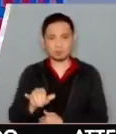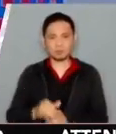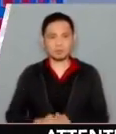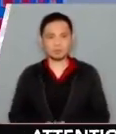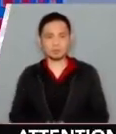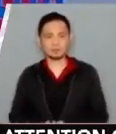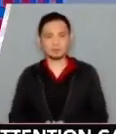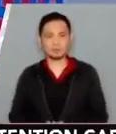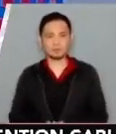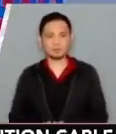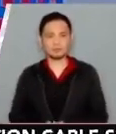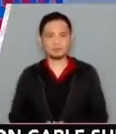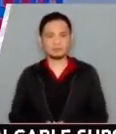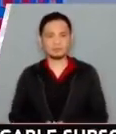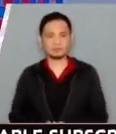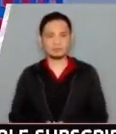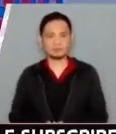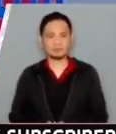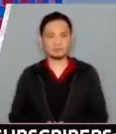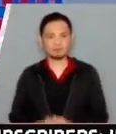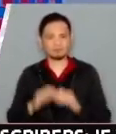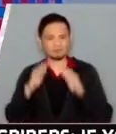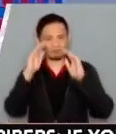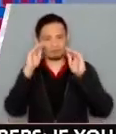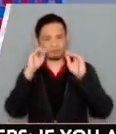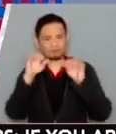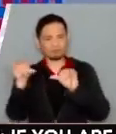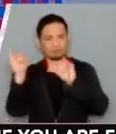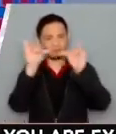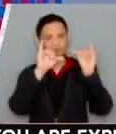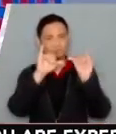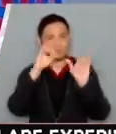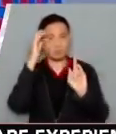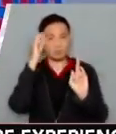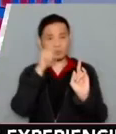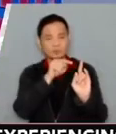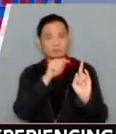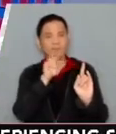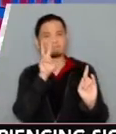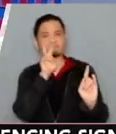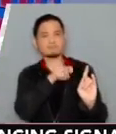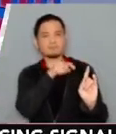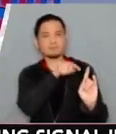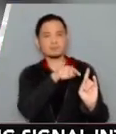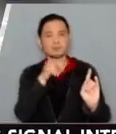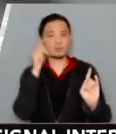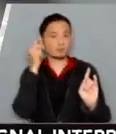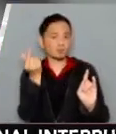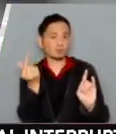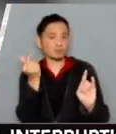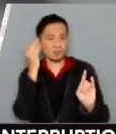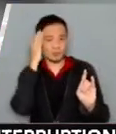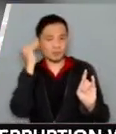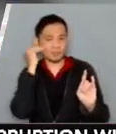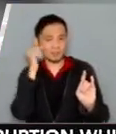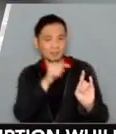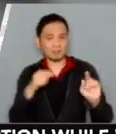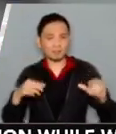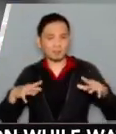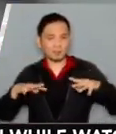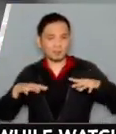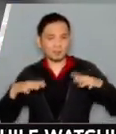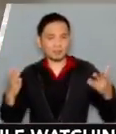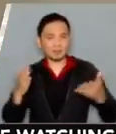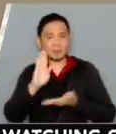At mapapasana all ka talaga kapag na-meet mo ang isang Korean opa habang nagbabakasyon. Sino to? Spotted sa Boracay si South